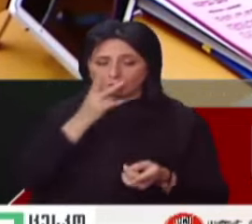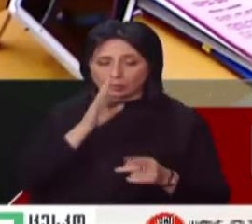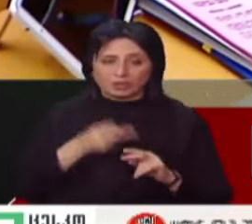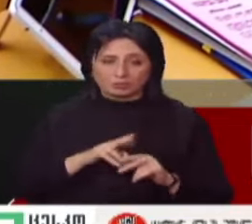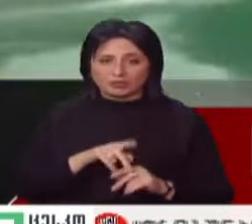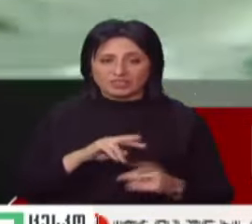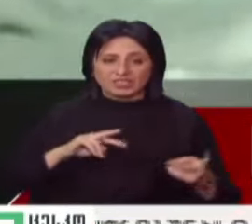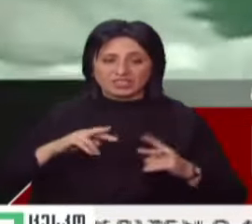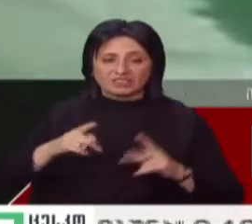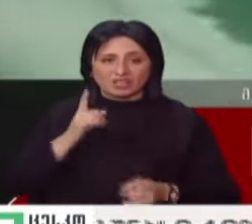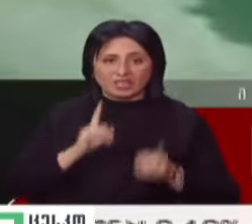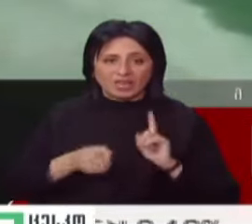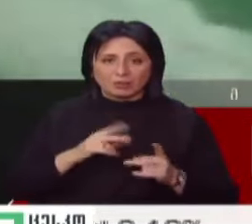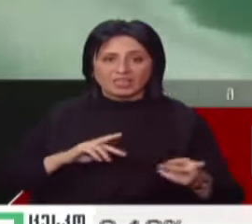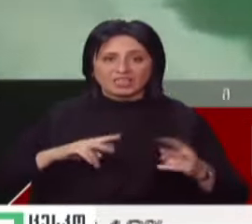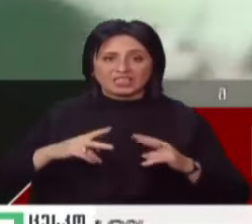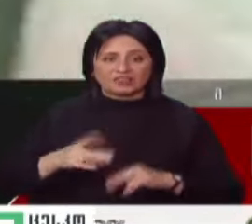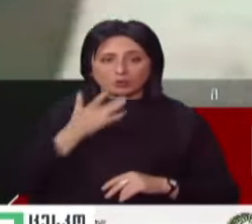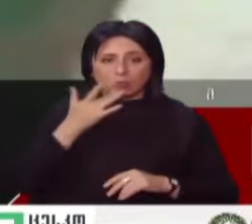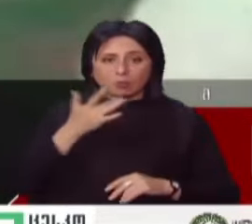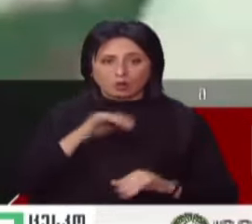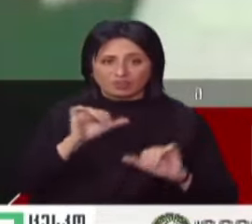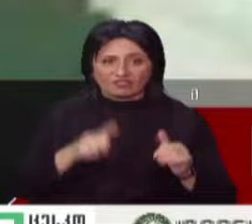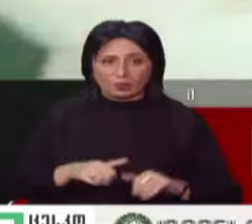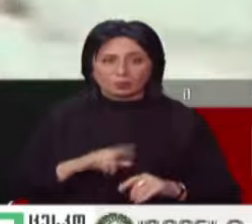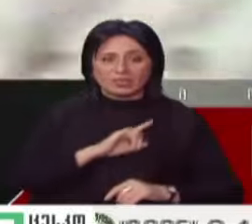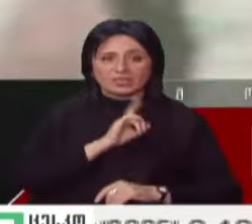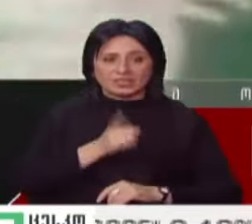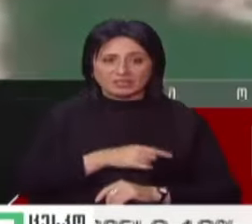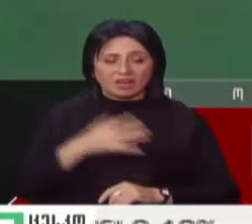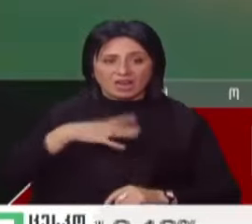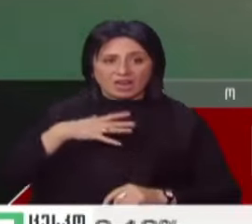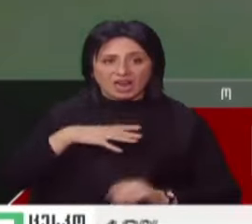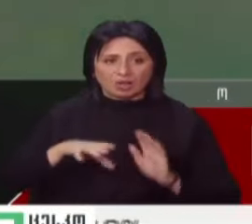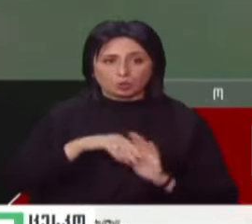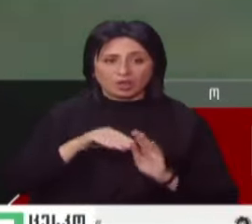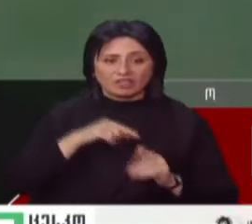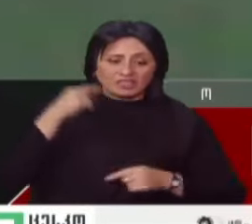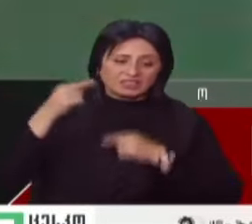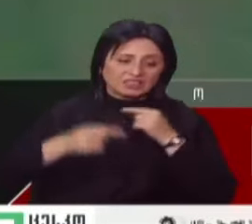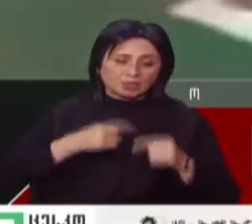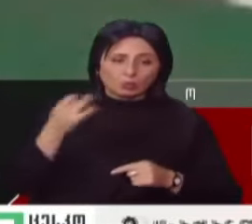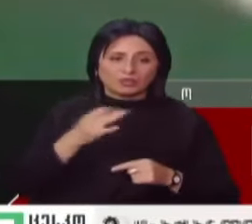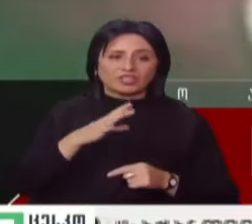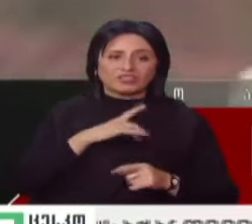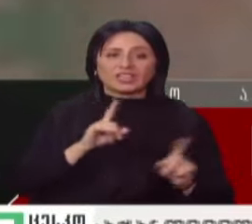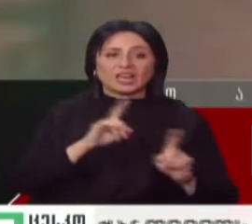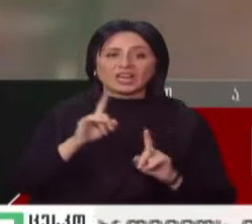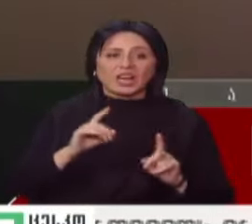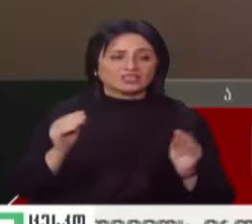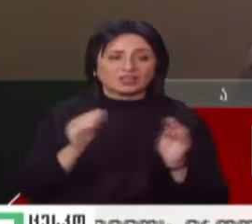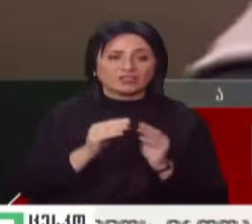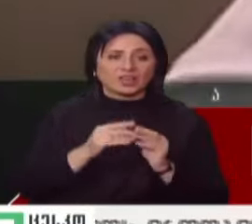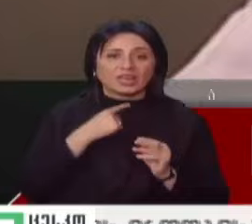მიუხედავად იმისა რომ იცვლებოდა რეალობა იცვლებოდნენ პოლიტიკური ფიგურები და ძალები ქართული არჩევნების საუკუნოვან ისტორიაში იყო რაღაც